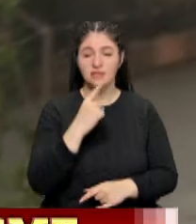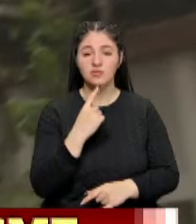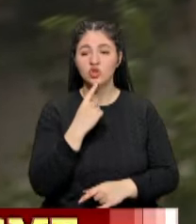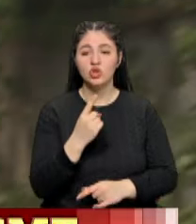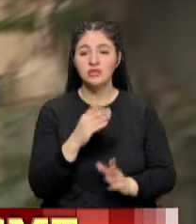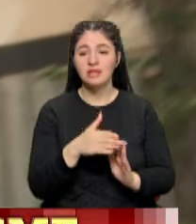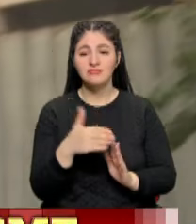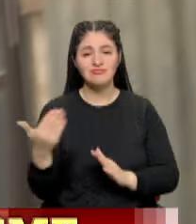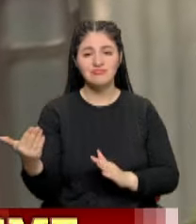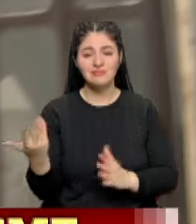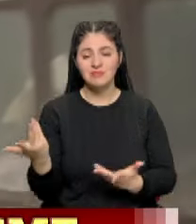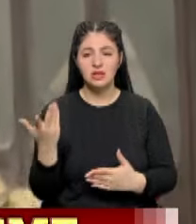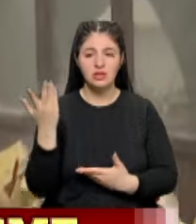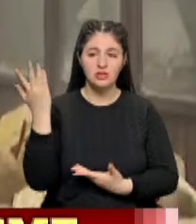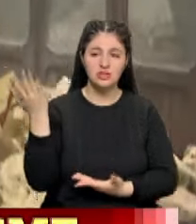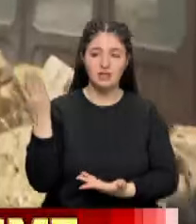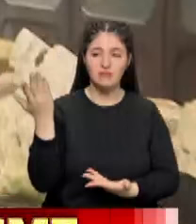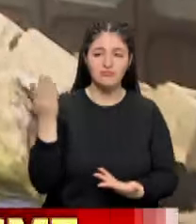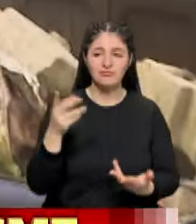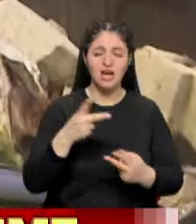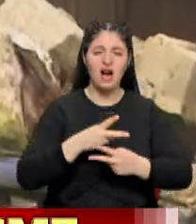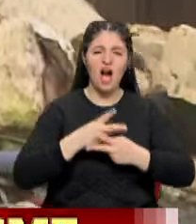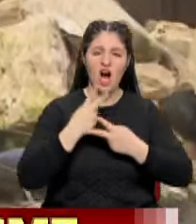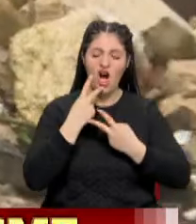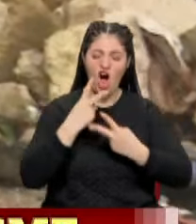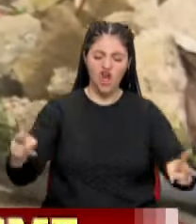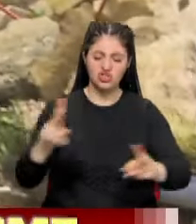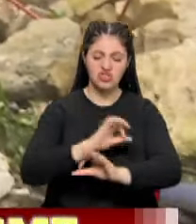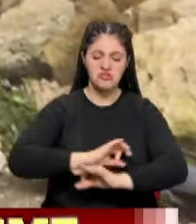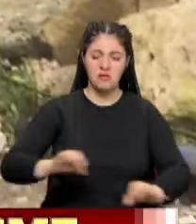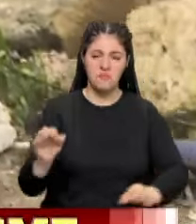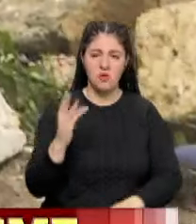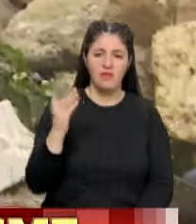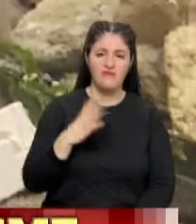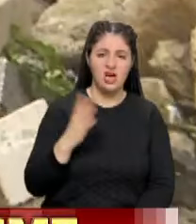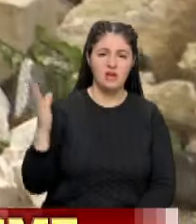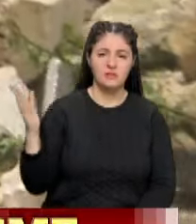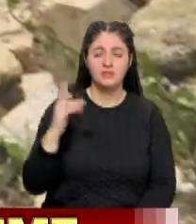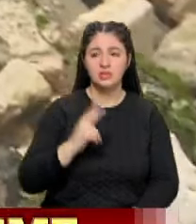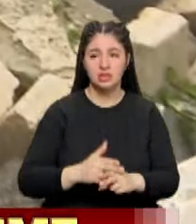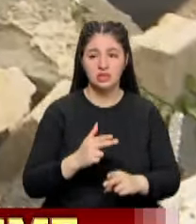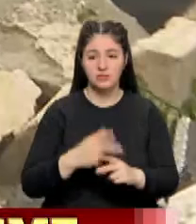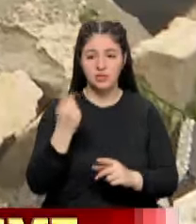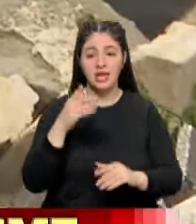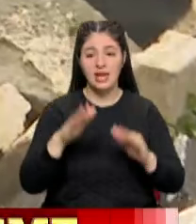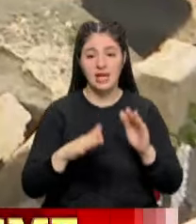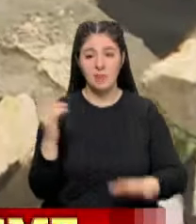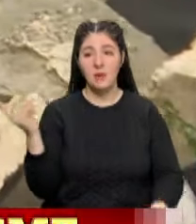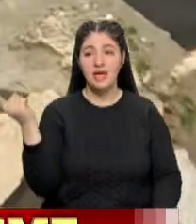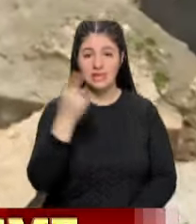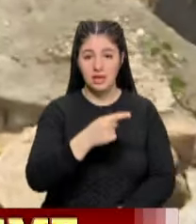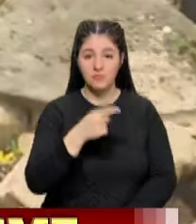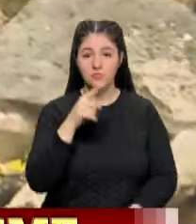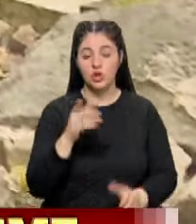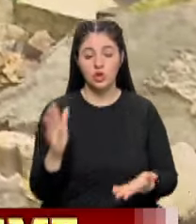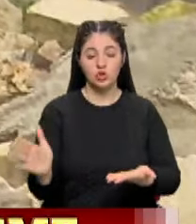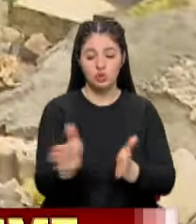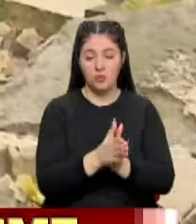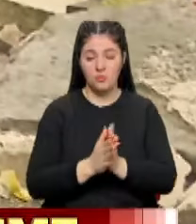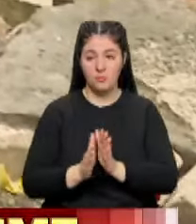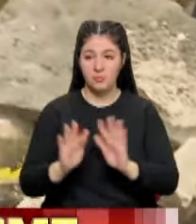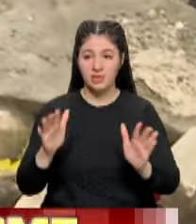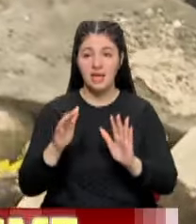sözlerin karşısında işte gün gibi açık olan gerçekler var. Şimdi hızlı bir şekilde reklamlara gidelim. Buranın toparlamasını